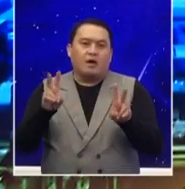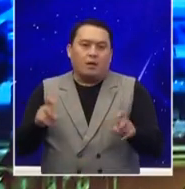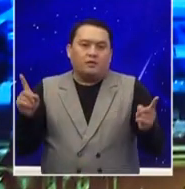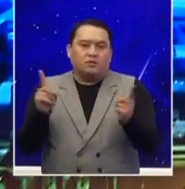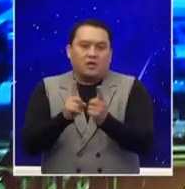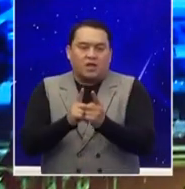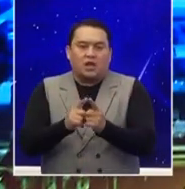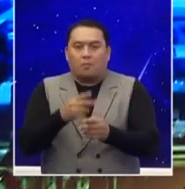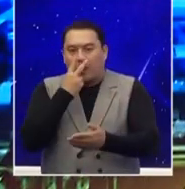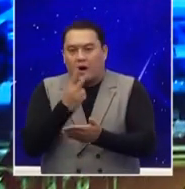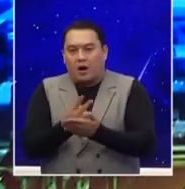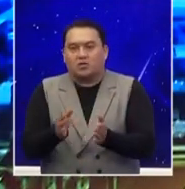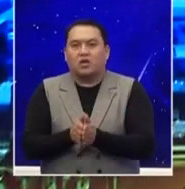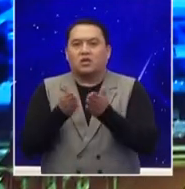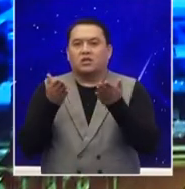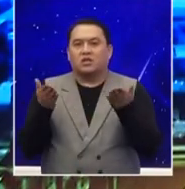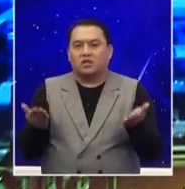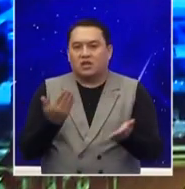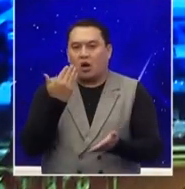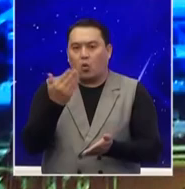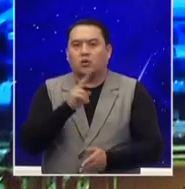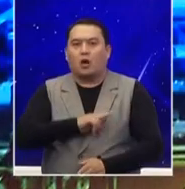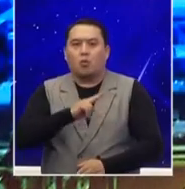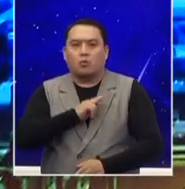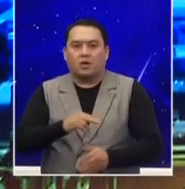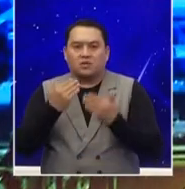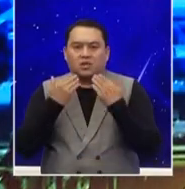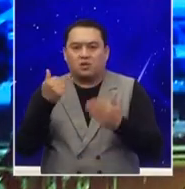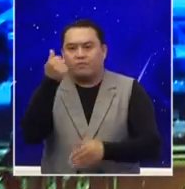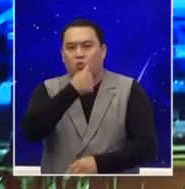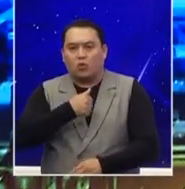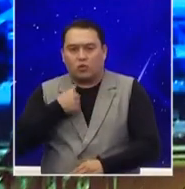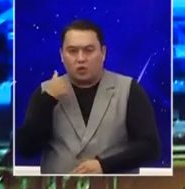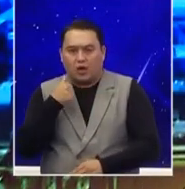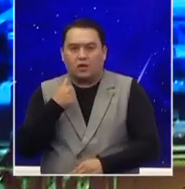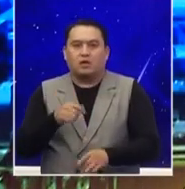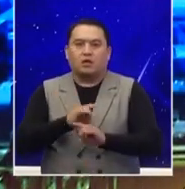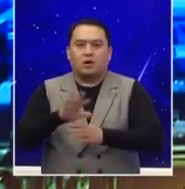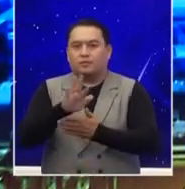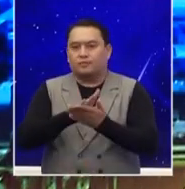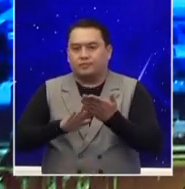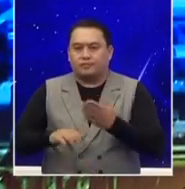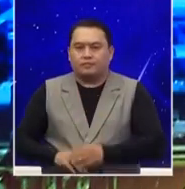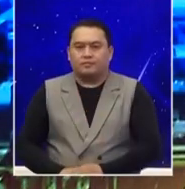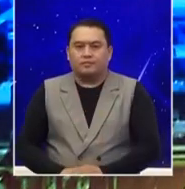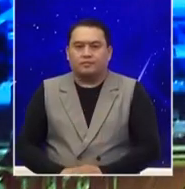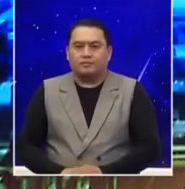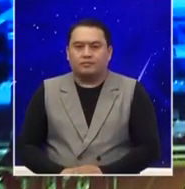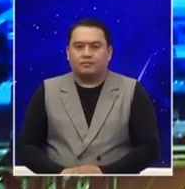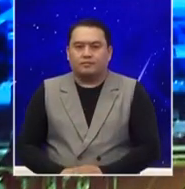состоялась презентация последней книге над которой он работал в последние годы все подробности в материале нашего